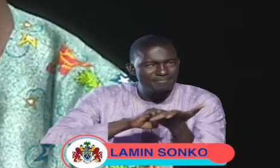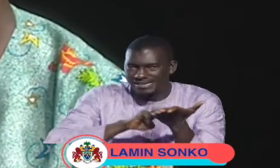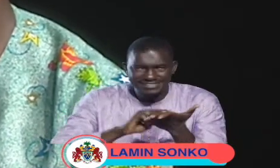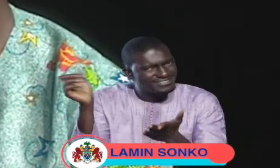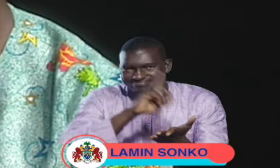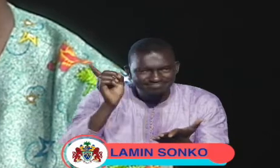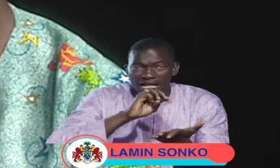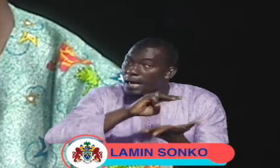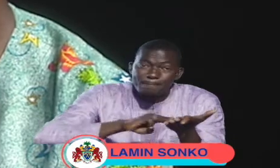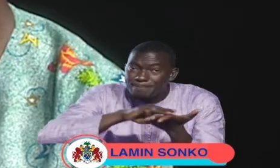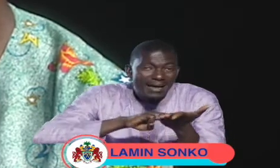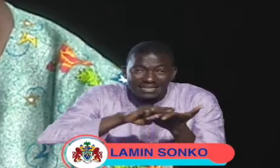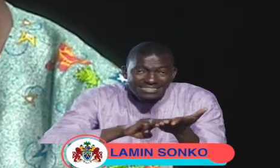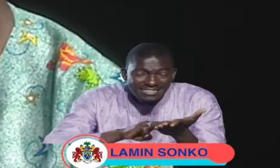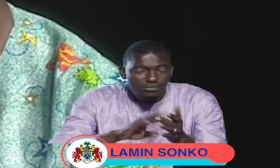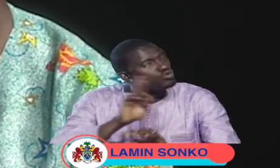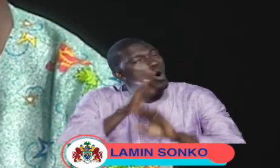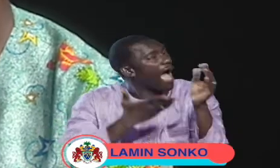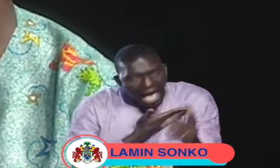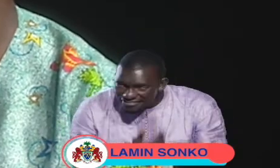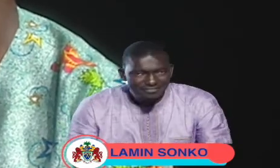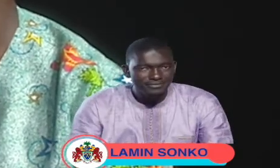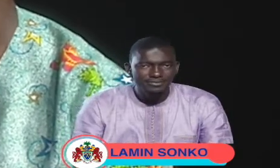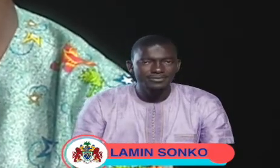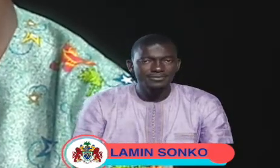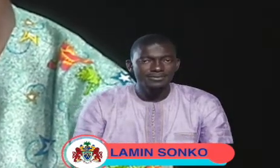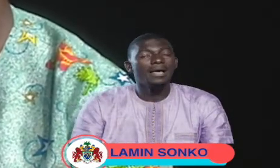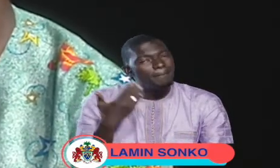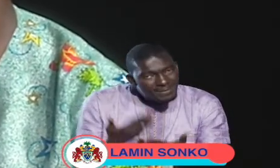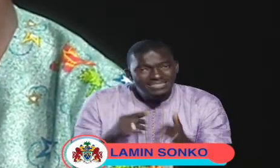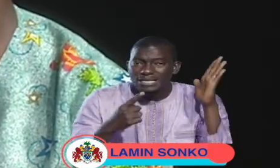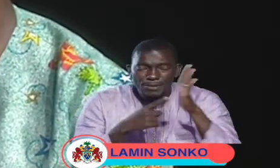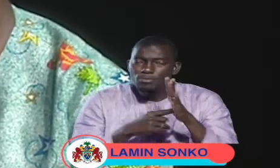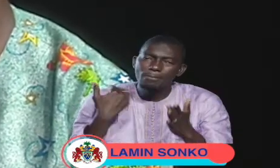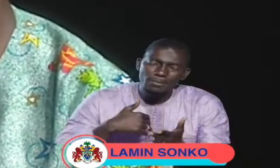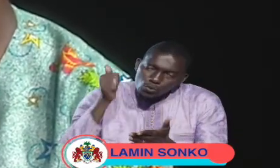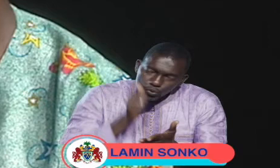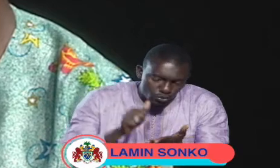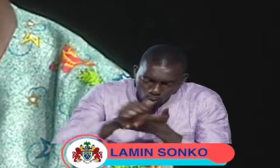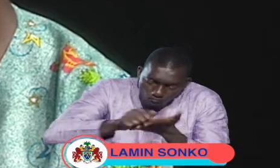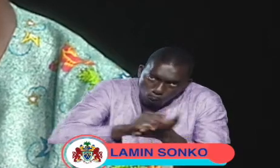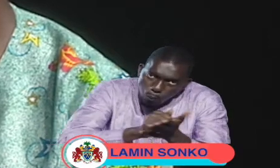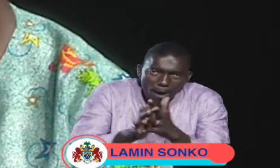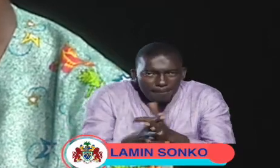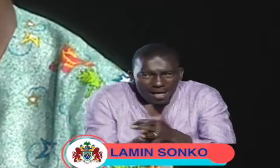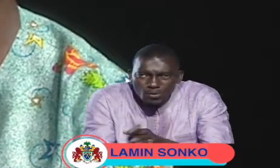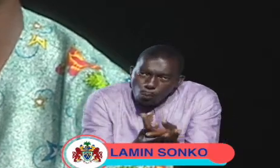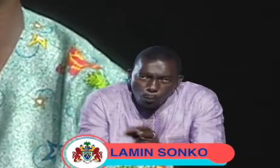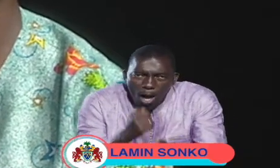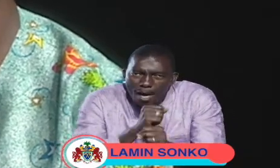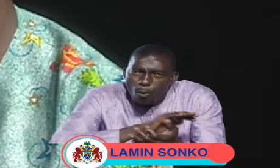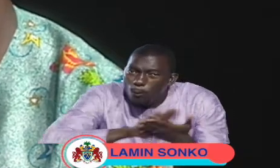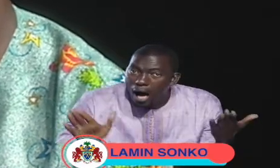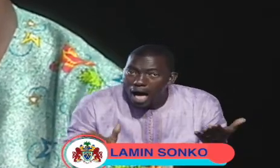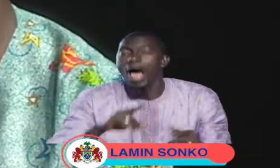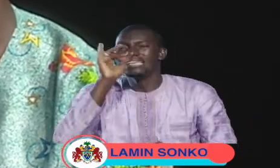am xamnañ né laaj mom baxna ci yaram waye laaj léka laaj taxut nga ñaka am fièvre bi wala boko